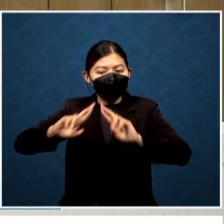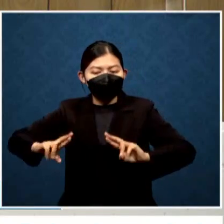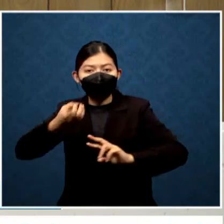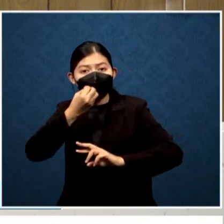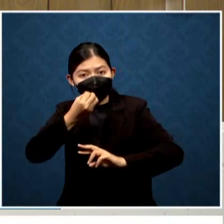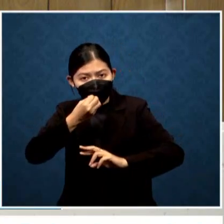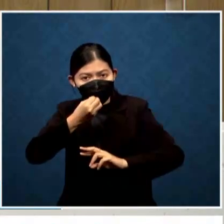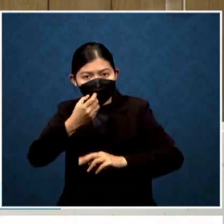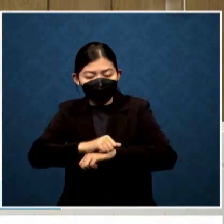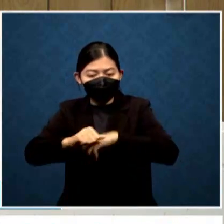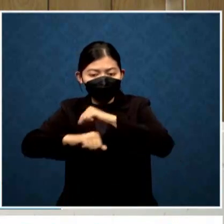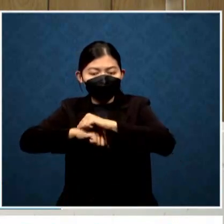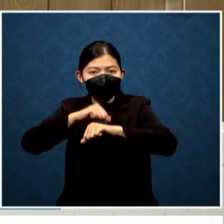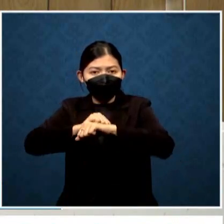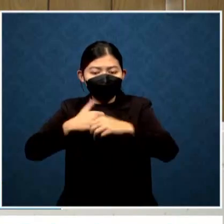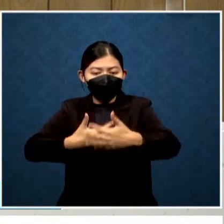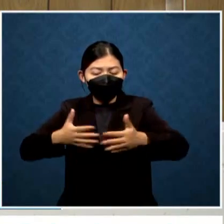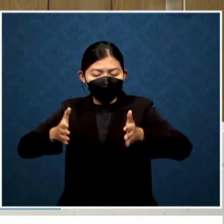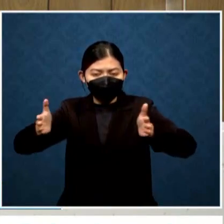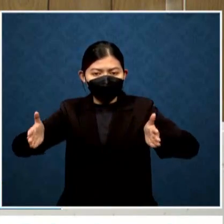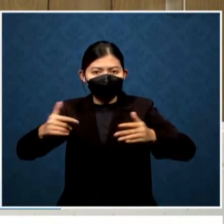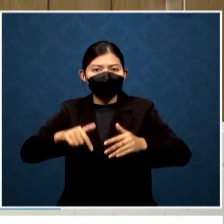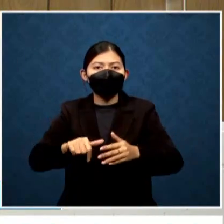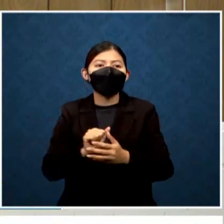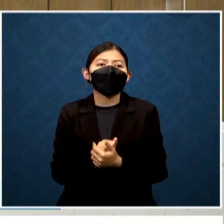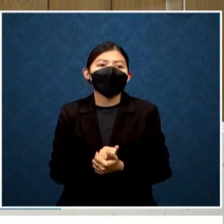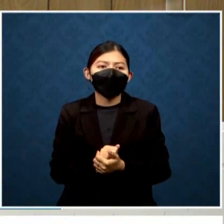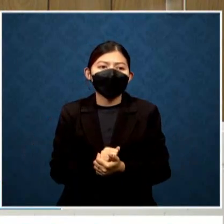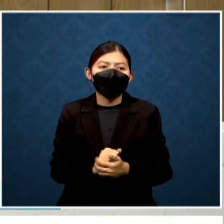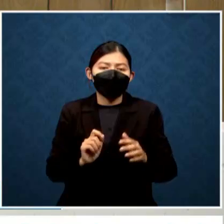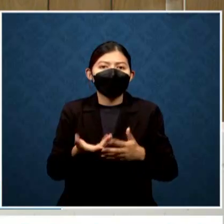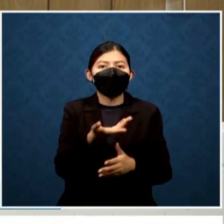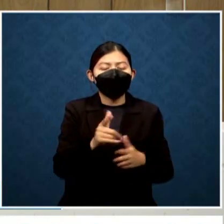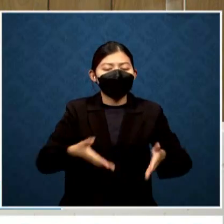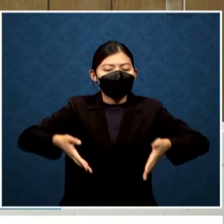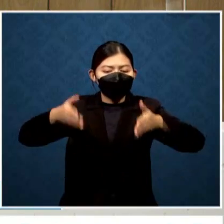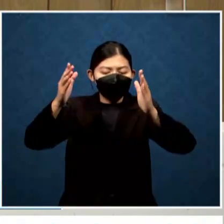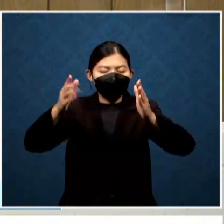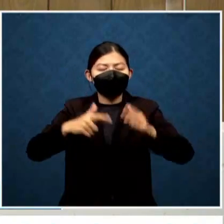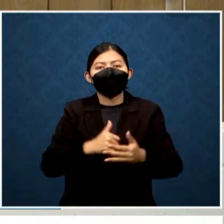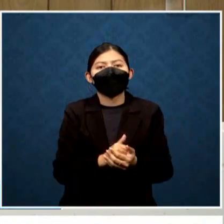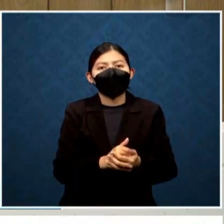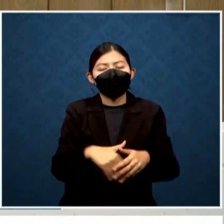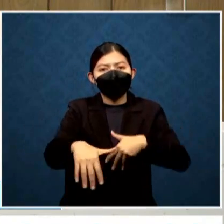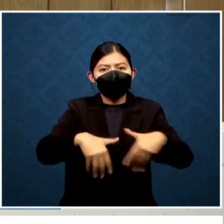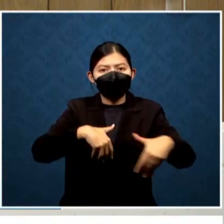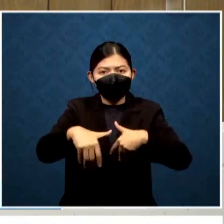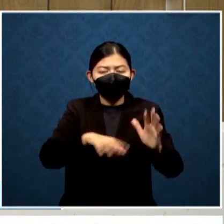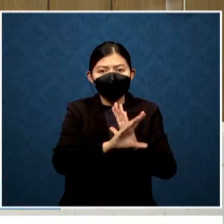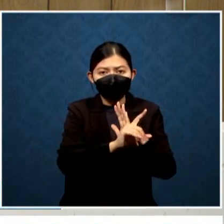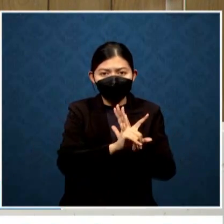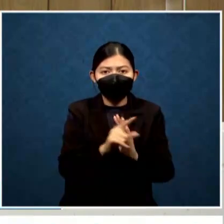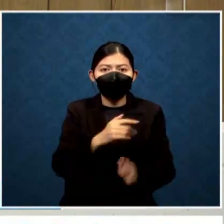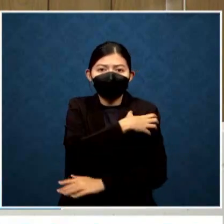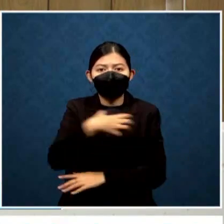วก็ขอก่อสร้างเป็นร้านอาหารแล้วก็ไปจดที่ท้องถิ่นเหมือนกันพาณิชย์เนี่ยของท้องถิ่นเขาเนี่ยนะครับของเทศบา